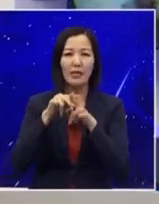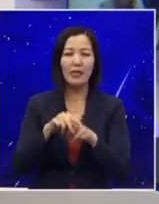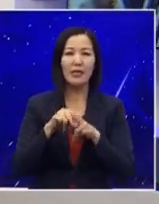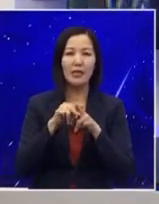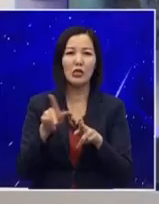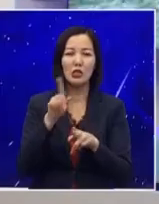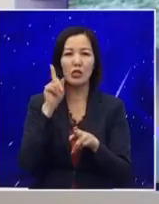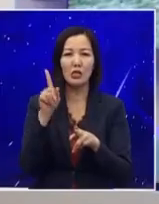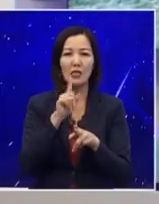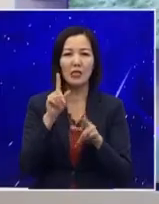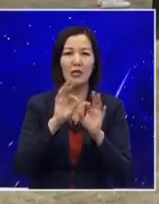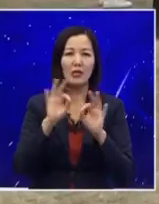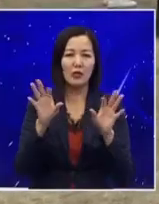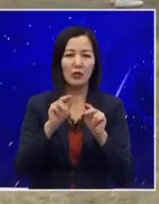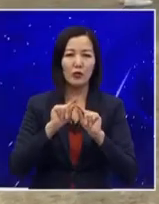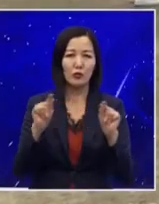буынға түсіндірді.